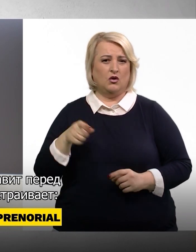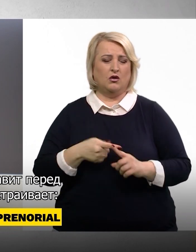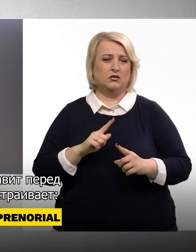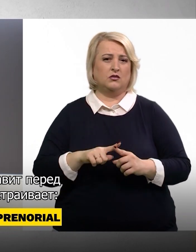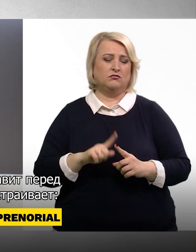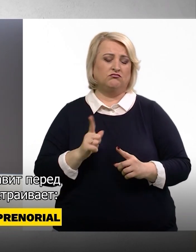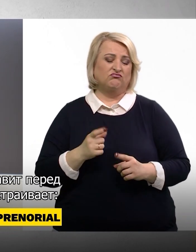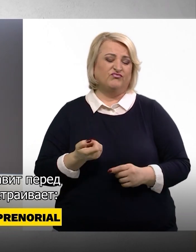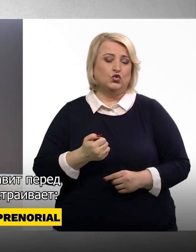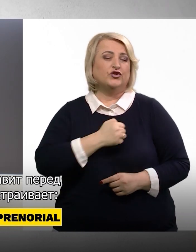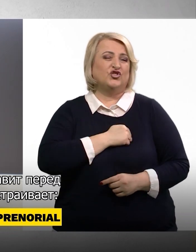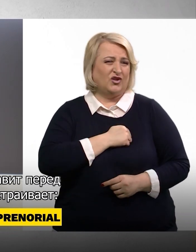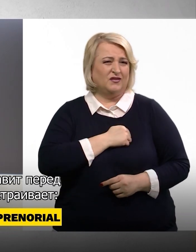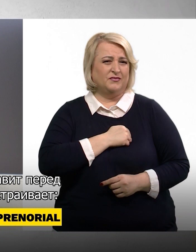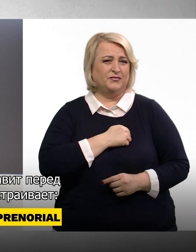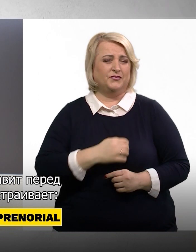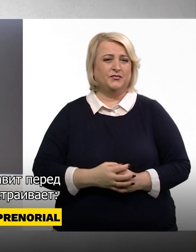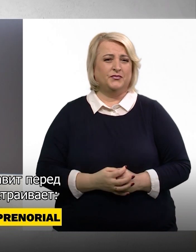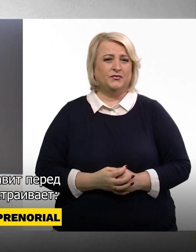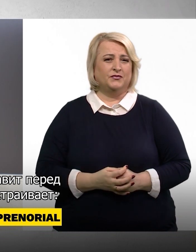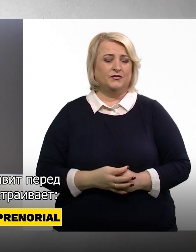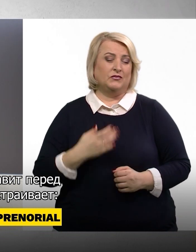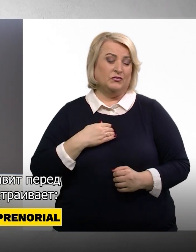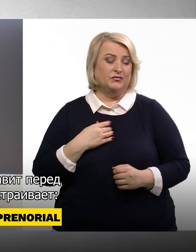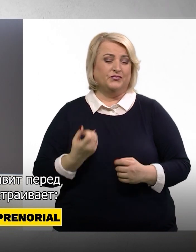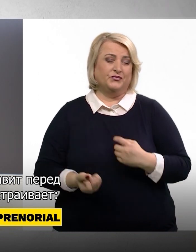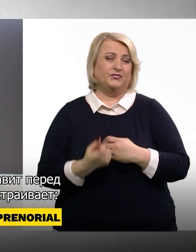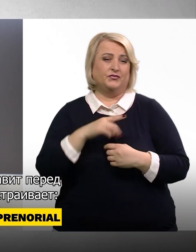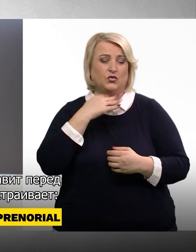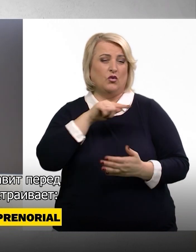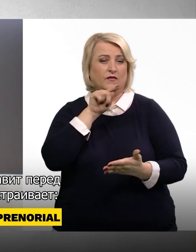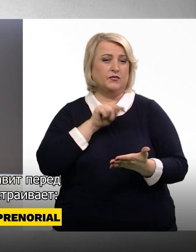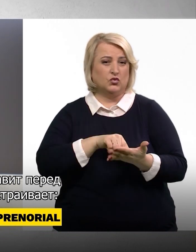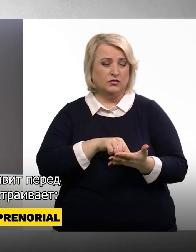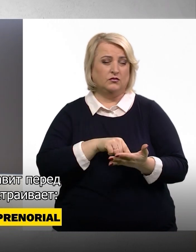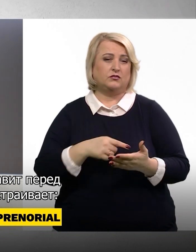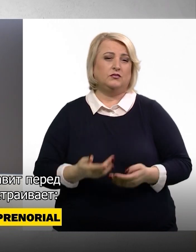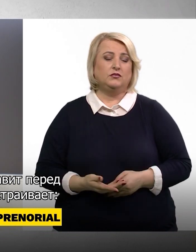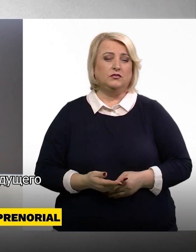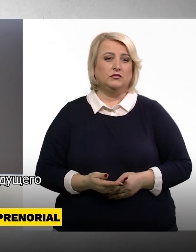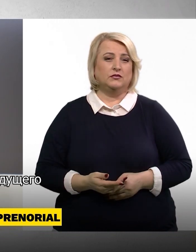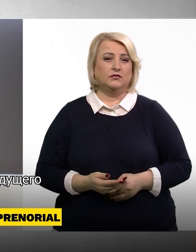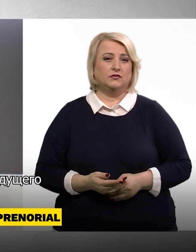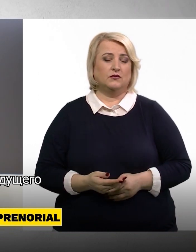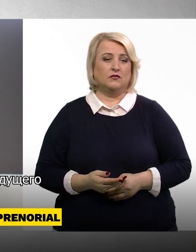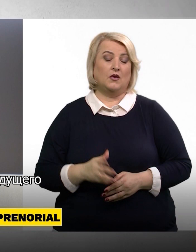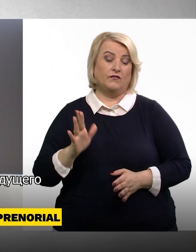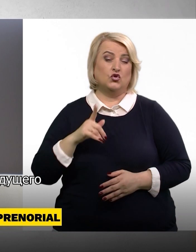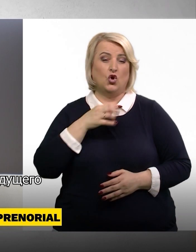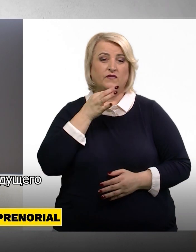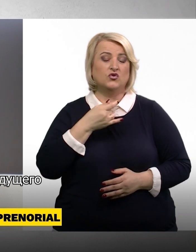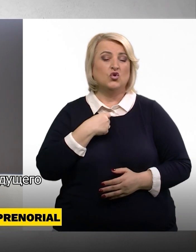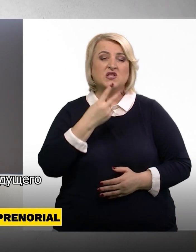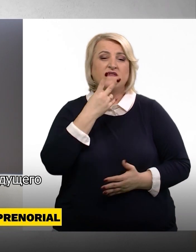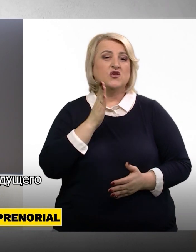așa regretabil, care ne pune și mult semne de întrebare, dar și ne facem cumva așa triști, este că ei nu văd viitor